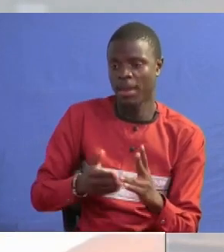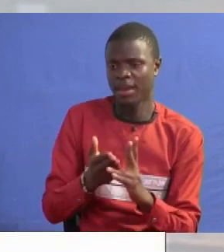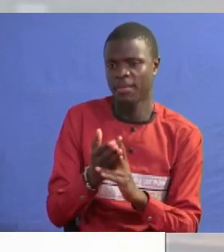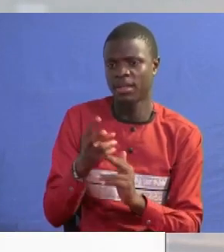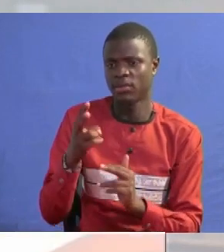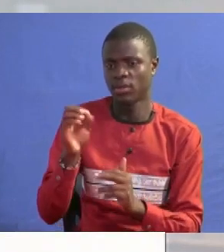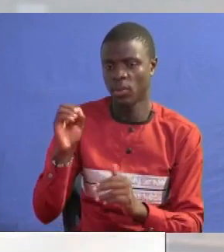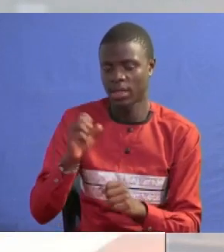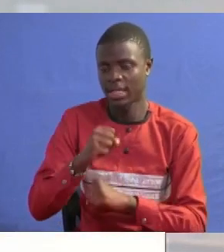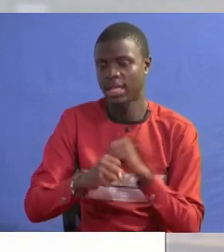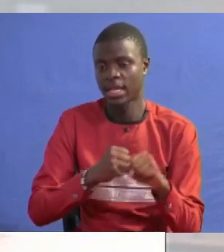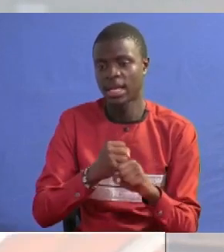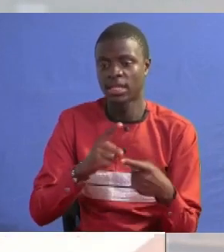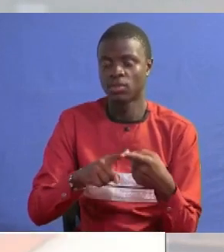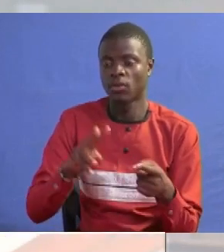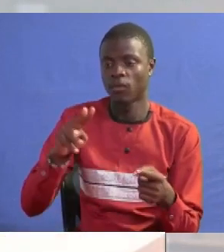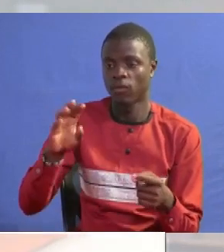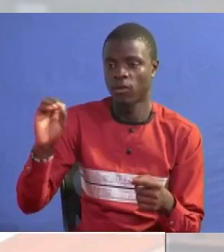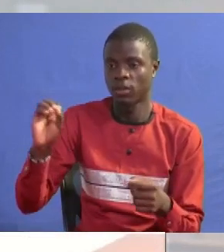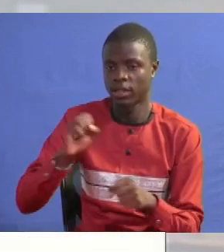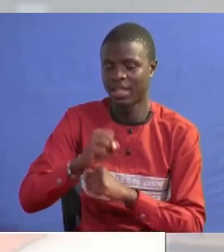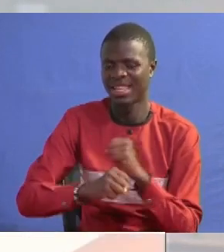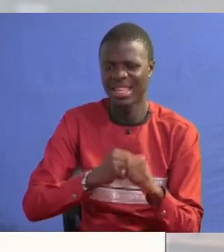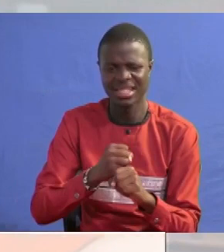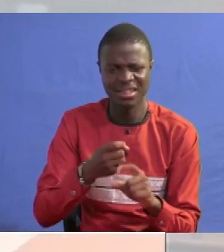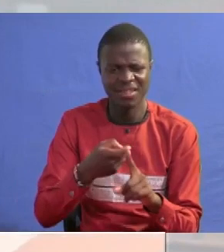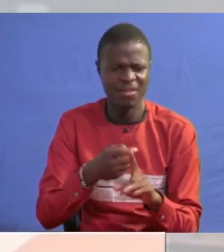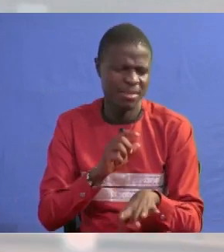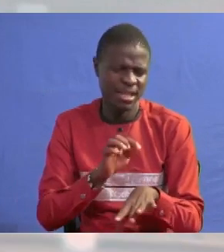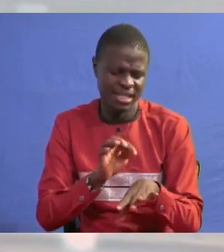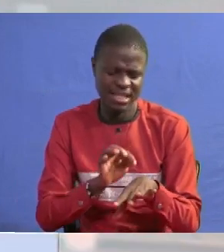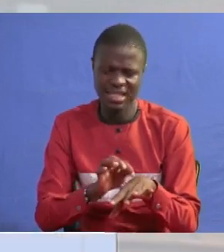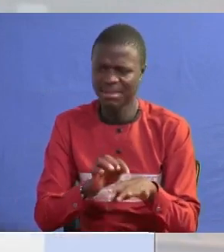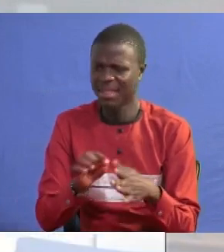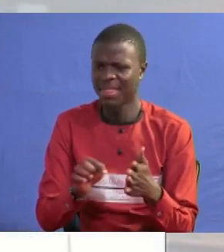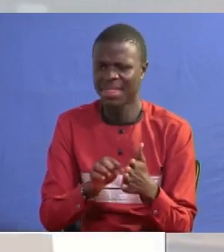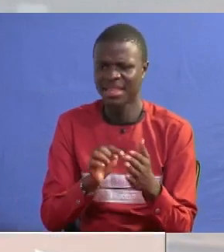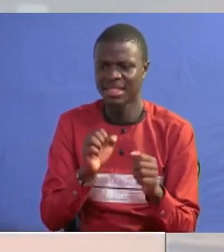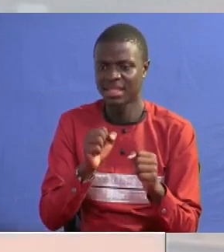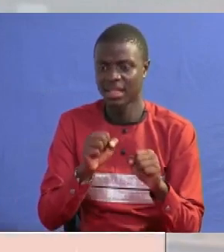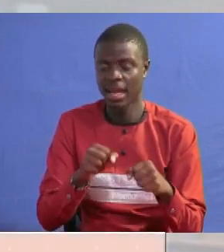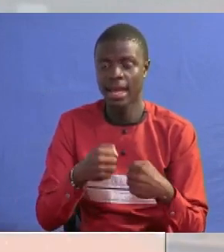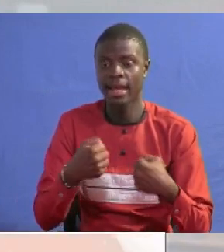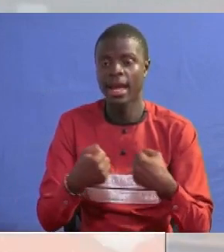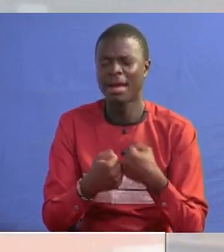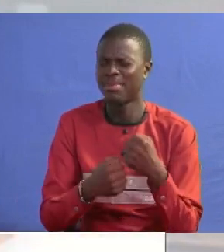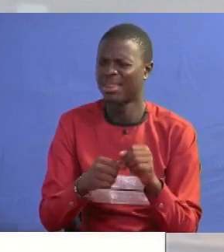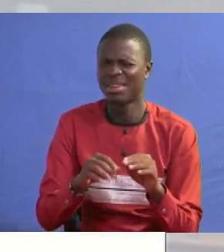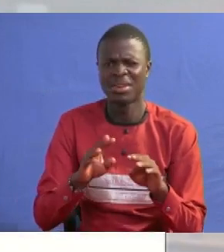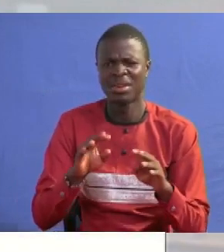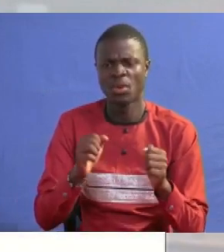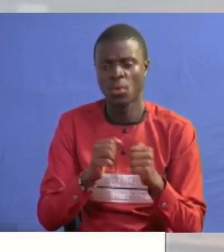miaka 40. Kulingana na matibabu, hali hii inaweza kuibuka bila ishara zozote. Mwanahabari wetu Cynthia